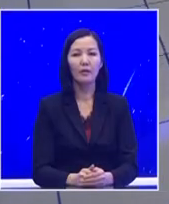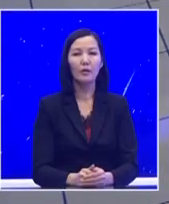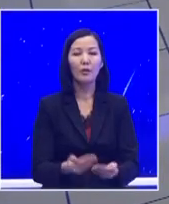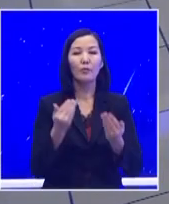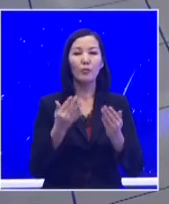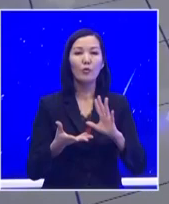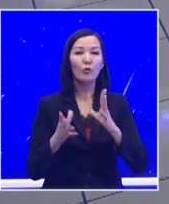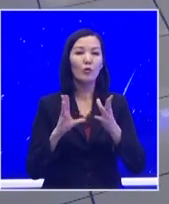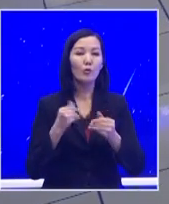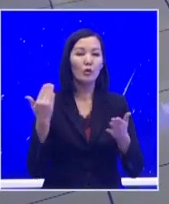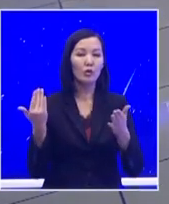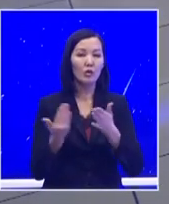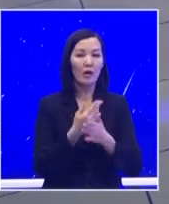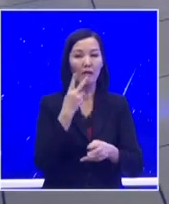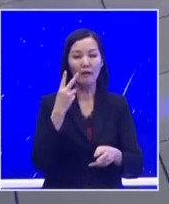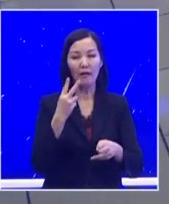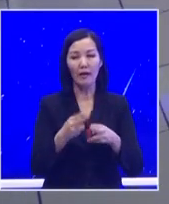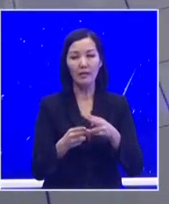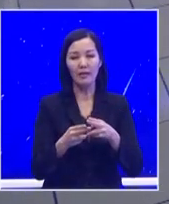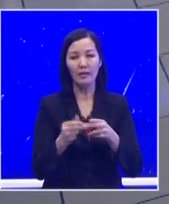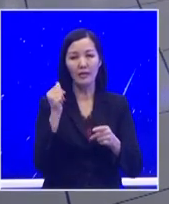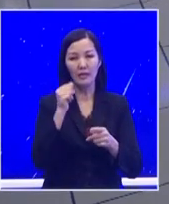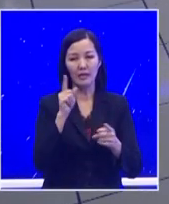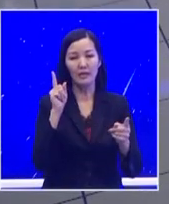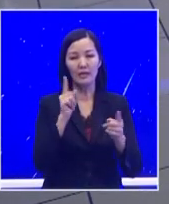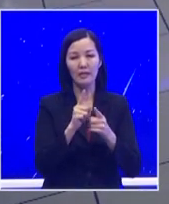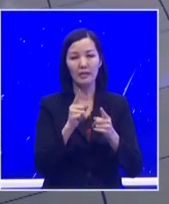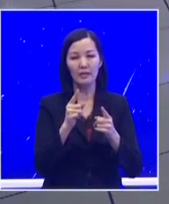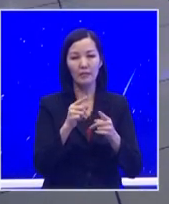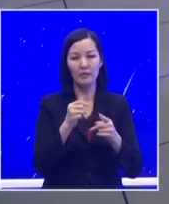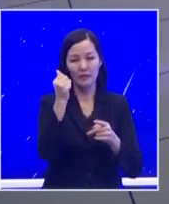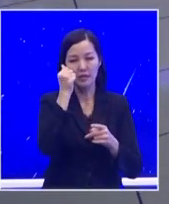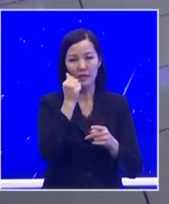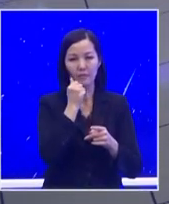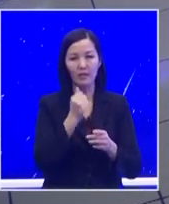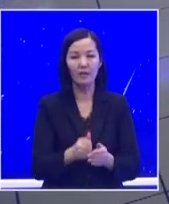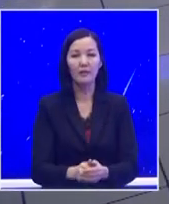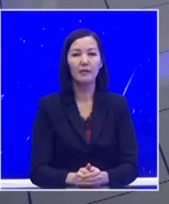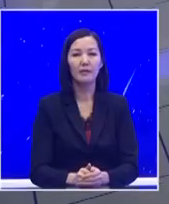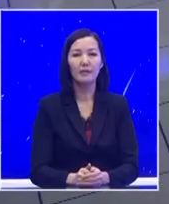Қадірменді көрермен, бүгінгі айтар ақпарат осы. Сөздеріңізбен ертең эфирде қауышамыз. Аман сау болыңыздар.